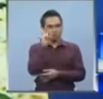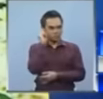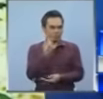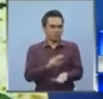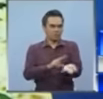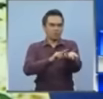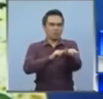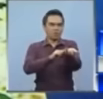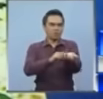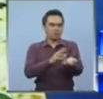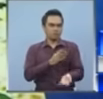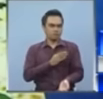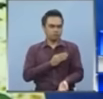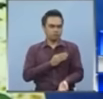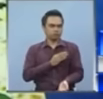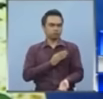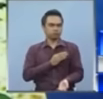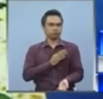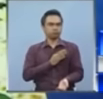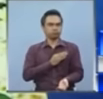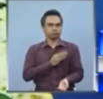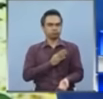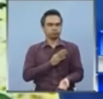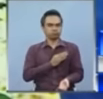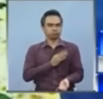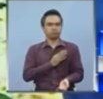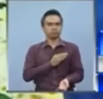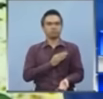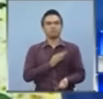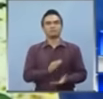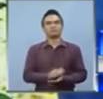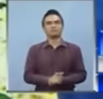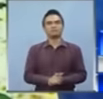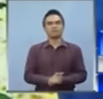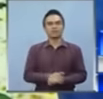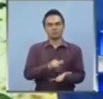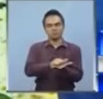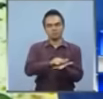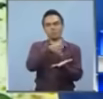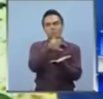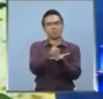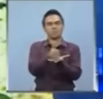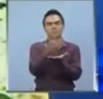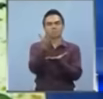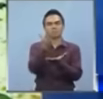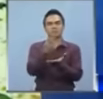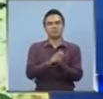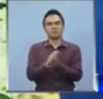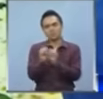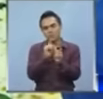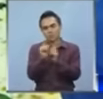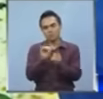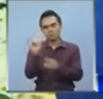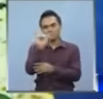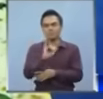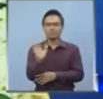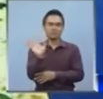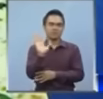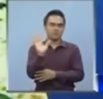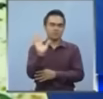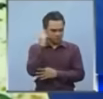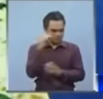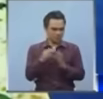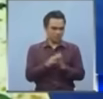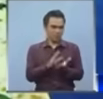มากฮะไม่ไม่มีไม่มีไม่มีลุกนะนะไม่มีลูกขึ้นมามานั่งคุยกับญาติไม่มีไม่มี